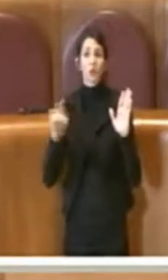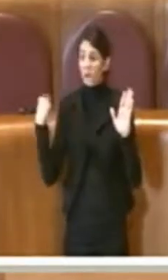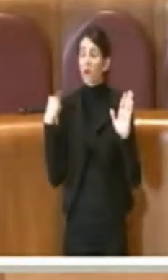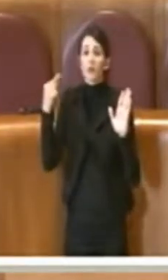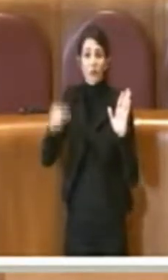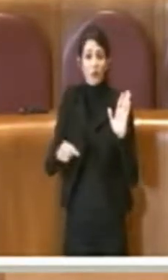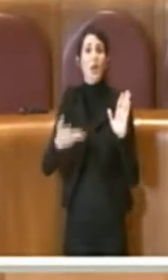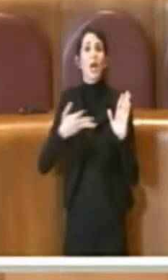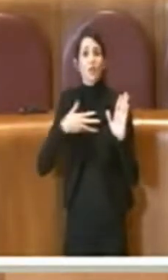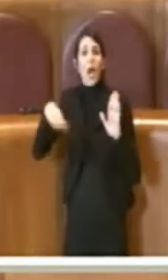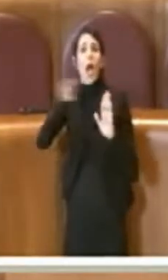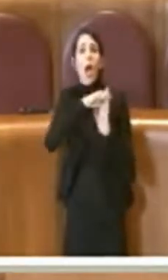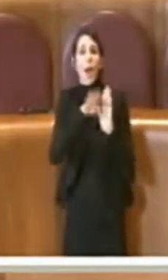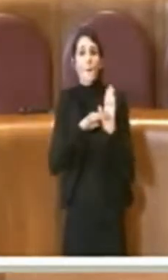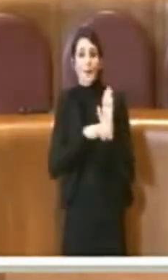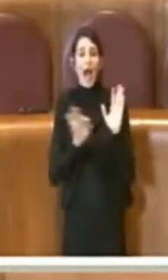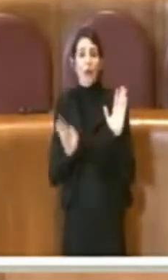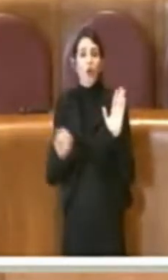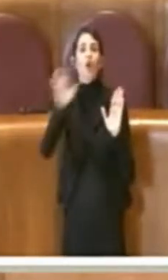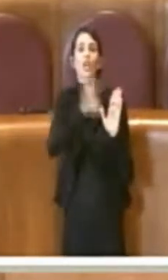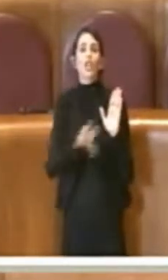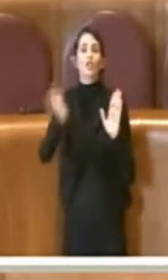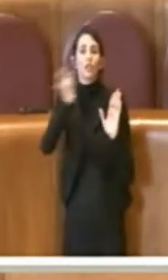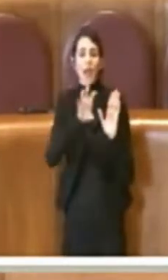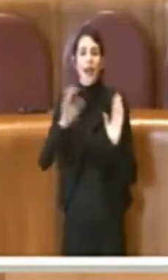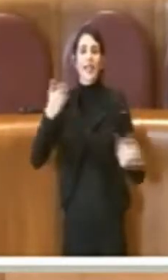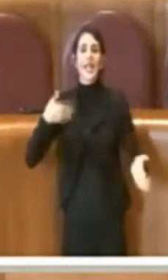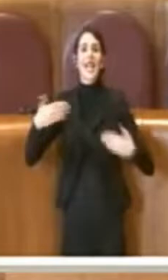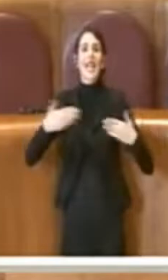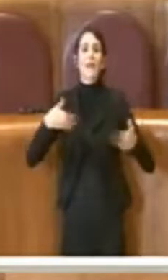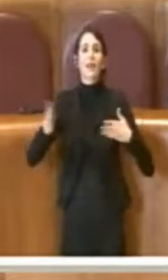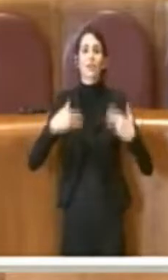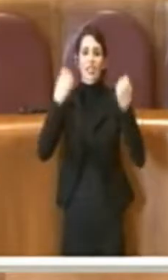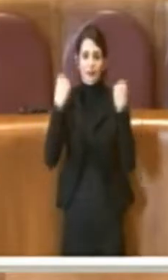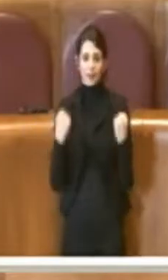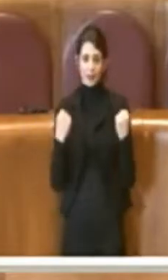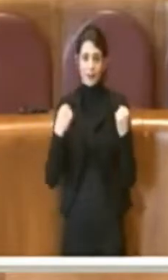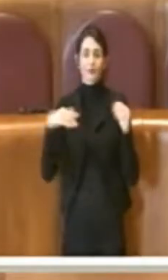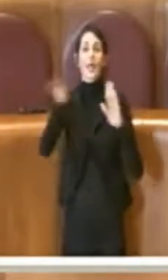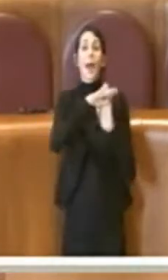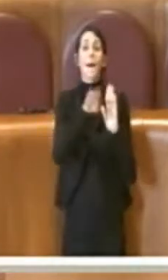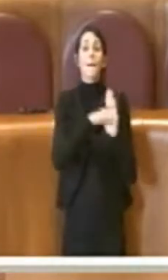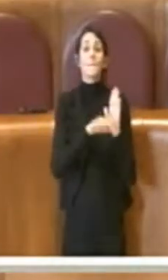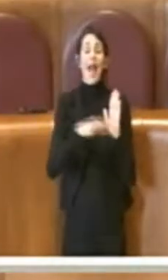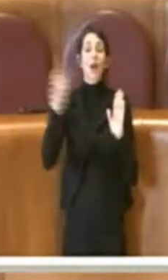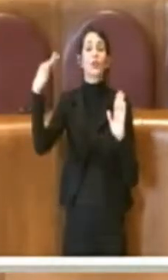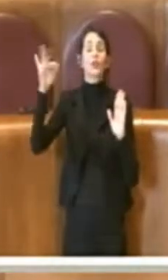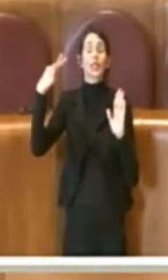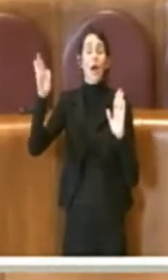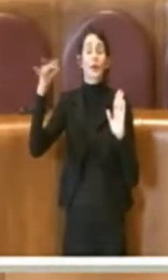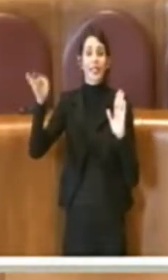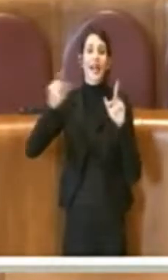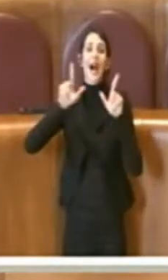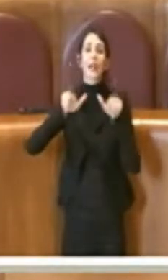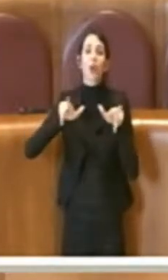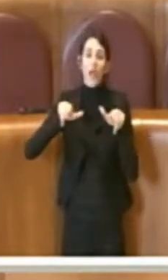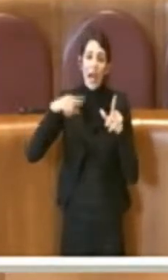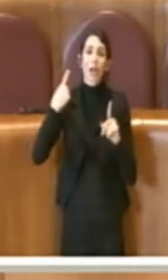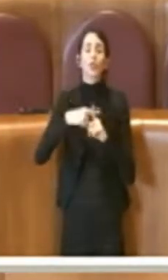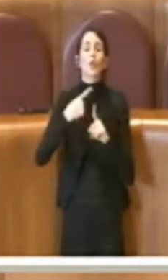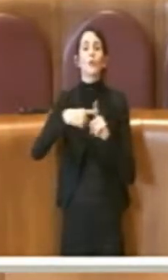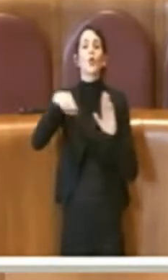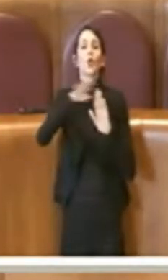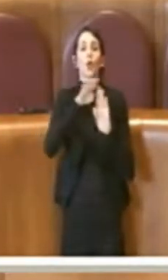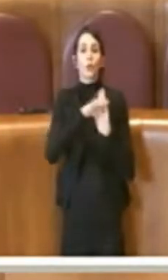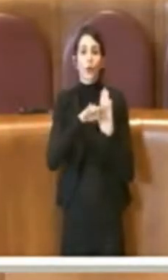per l'emergenza abitativa e piano straordinario per l'emergenza abitativa nel Lazio e attuazione del programma per l'emergenza